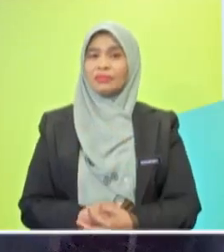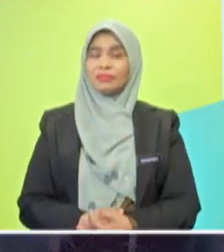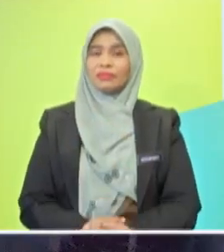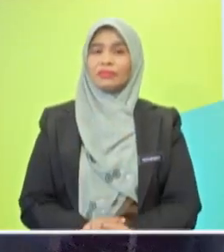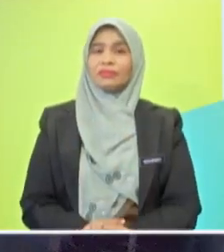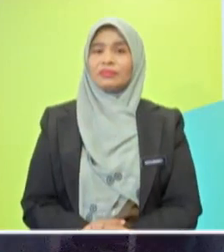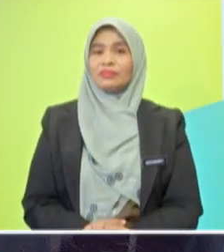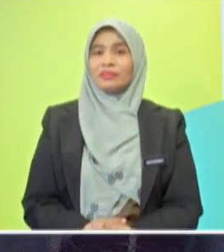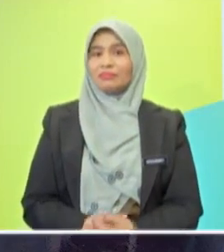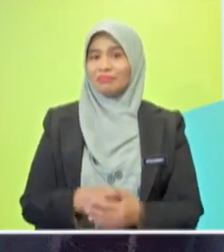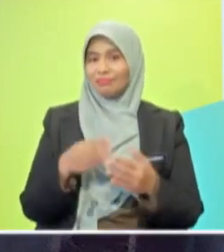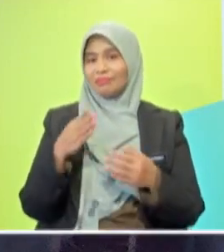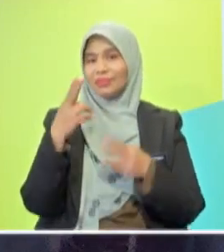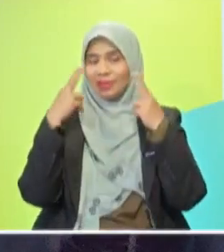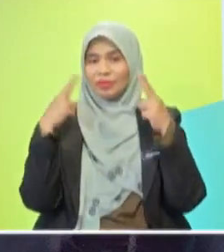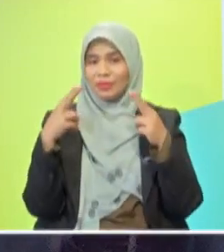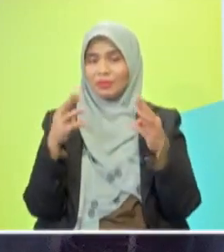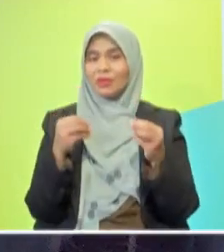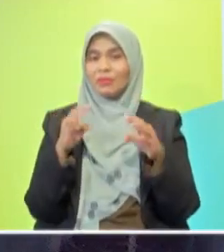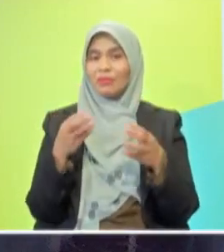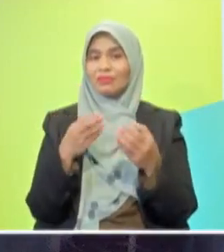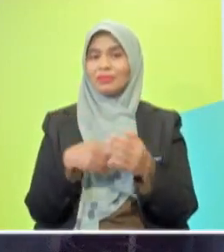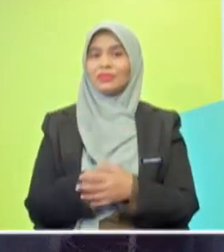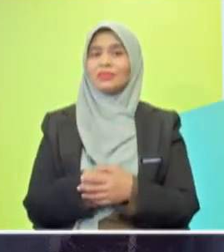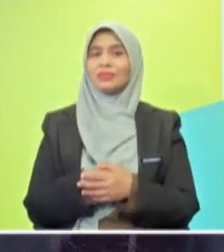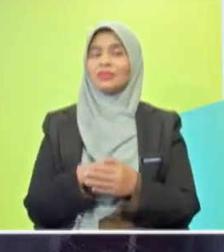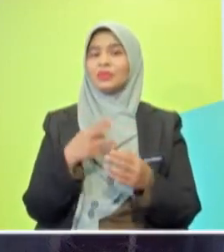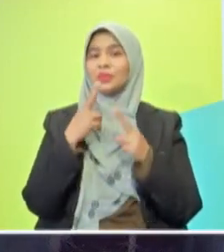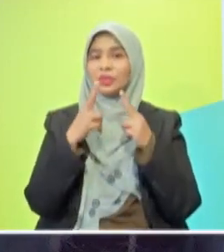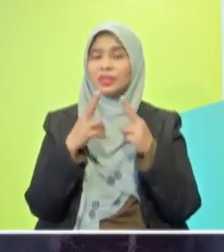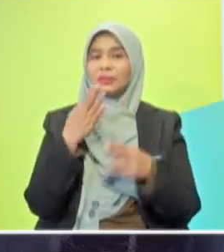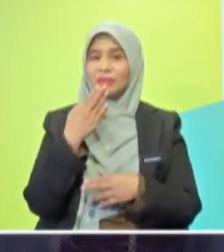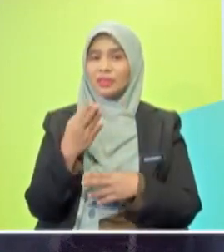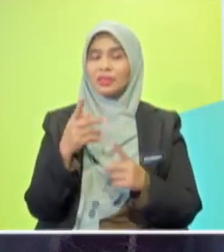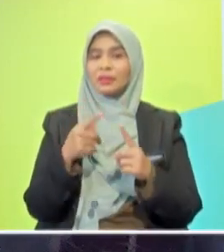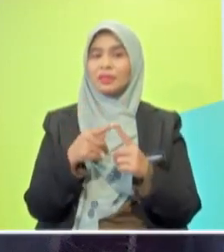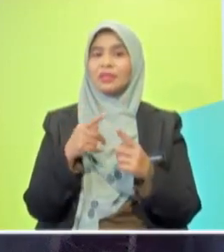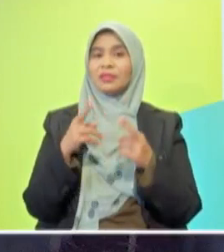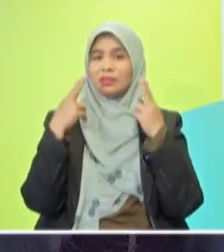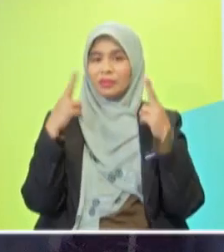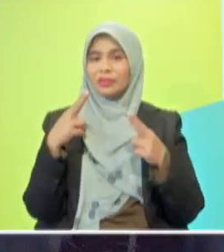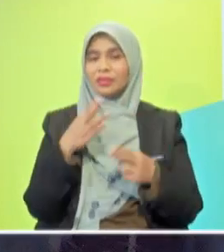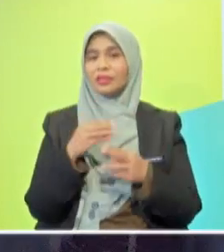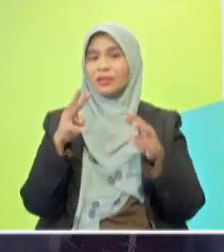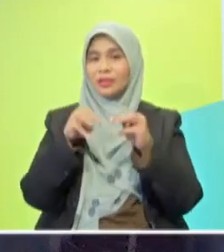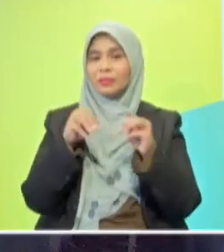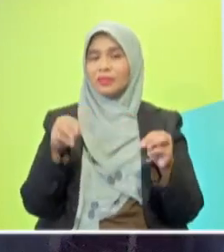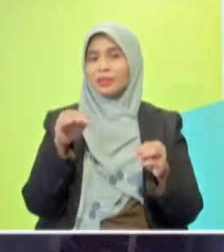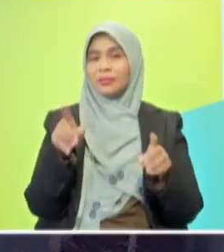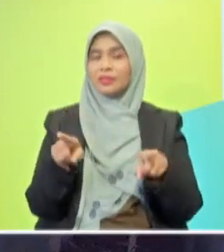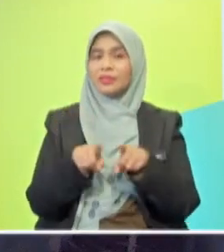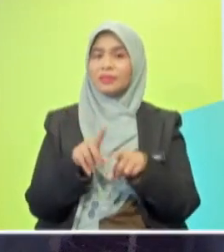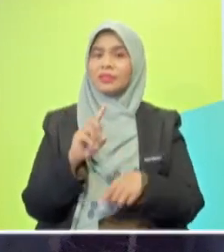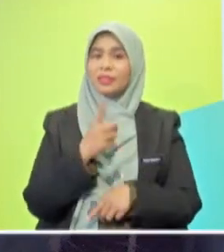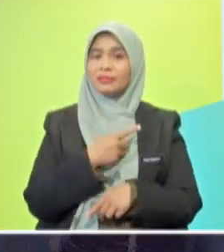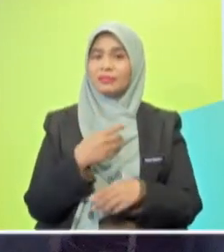mesti nak dengar persembahan daripada Ustazah. Dan kita nak ucapkan jutaan terima kasih kepada Ustazah dan juga murid-murid yang bersama dengan kita pada hari ini. Ada rezeki